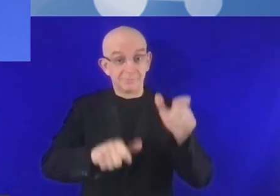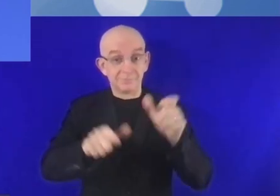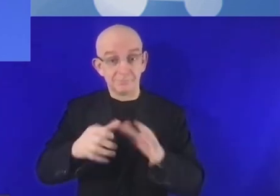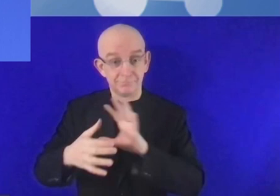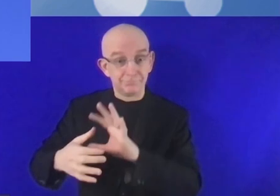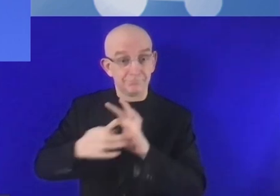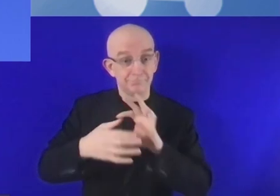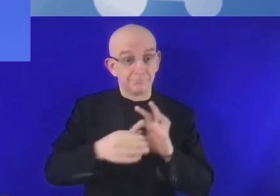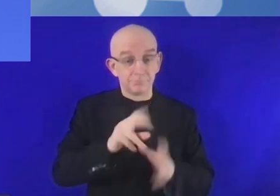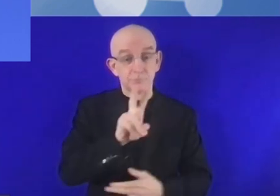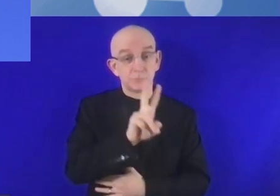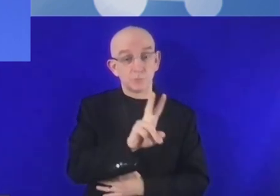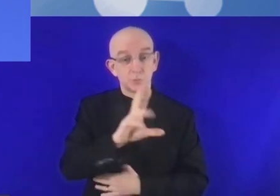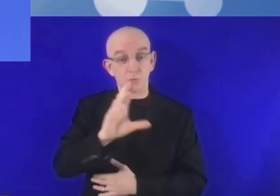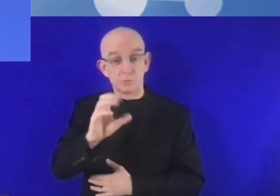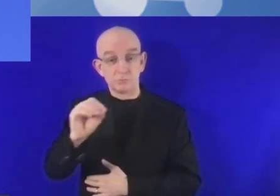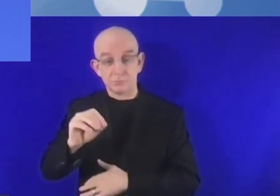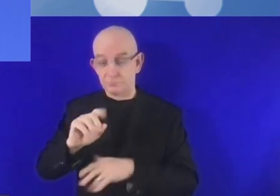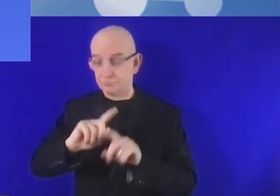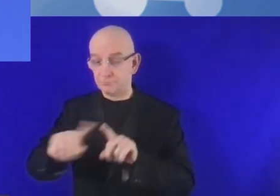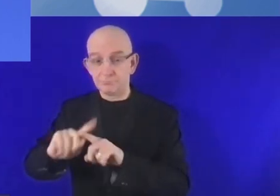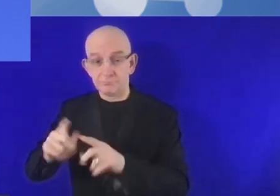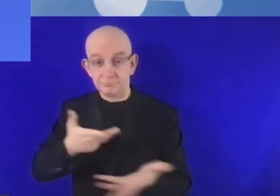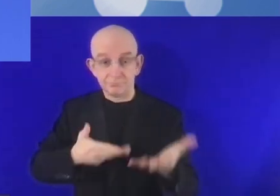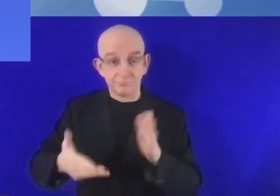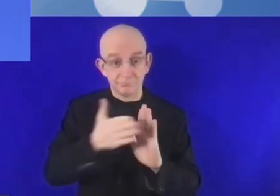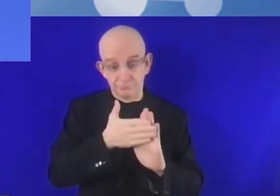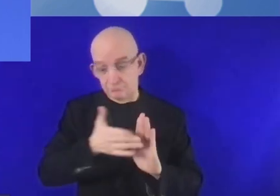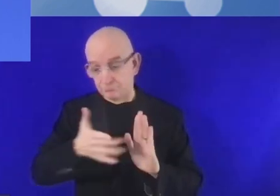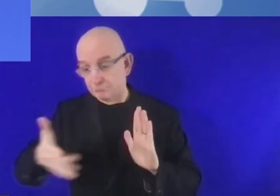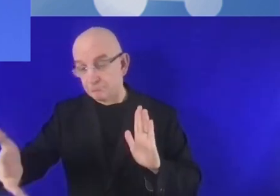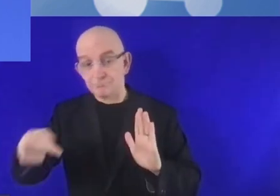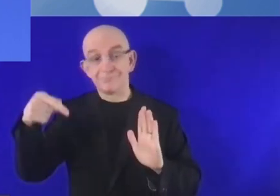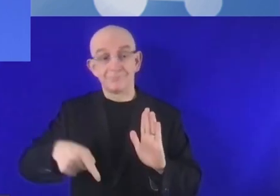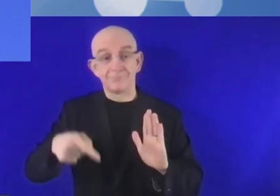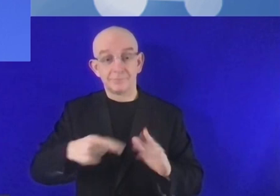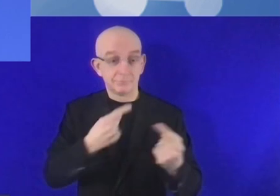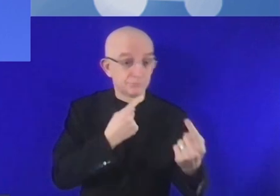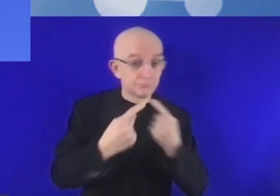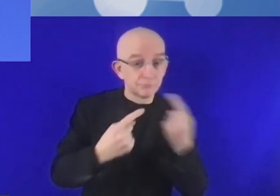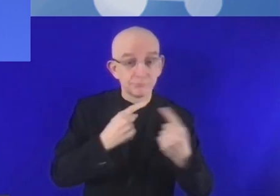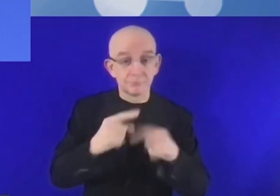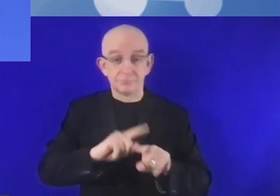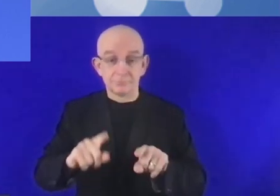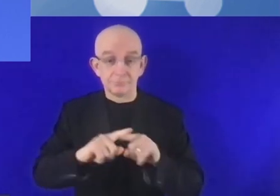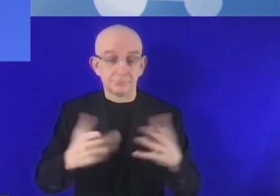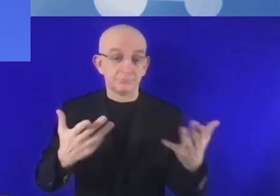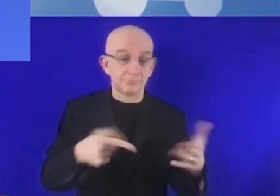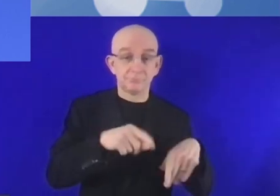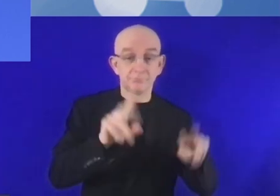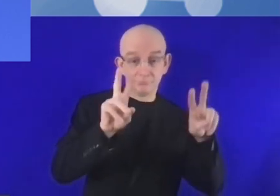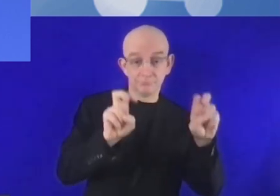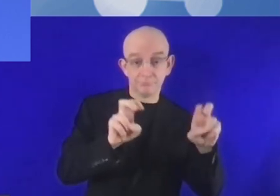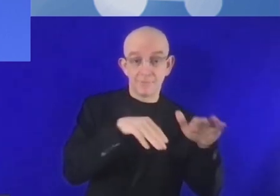uczestnicy będą angażować się w dyskusję w trakcie ponad 200 różnych sesji, które będą toczyły